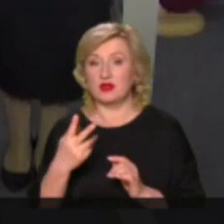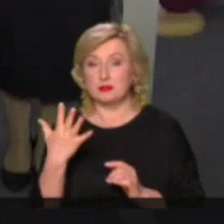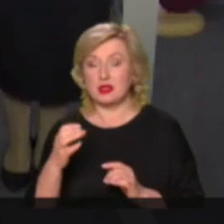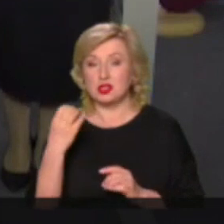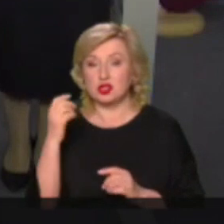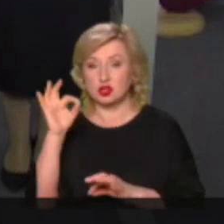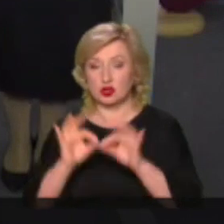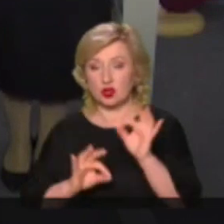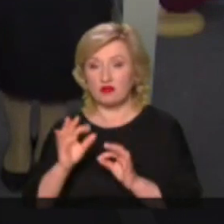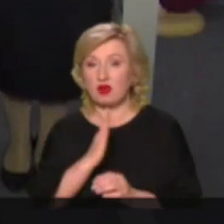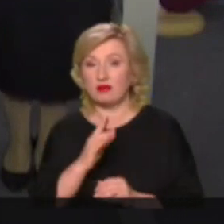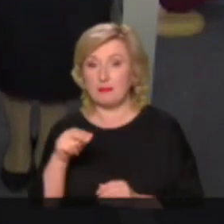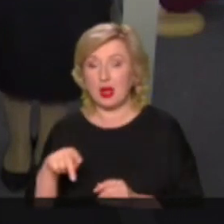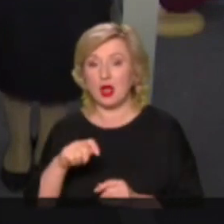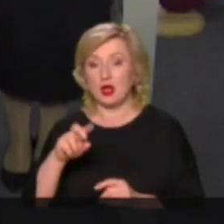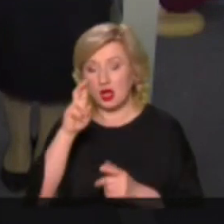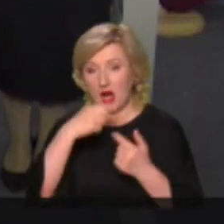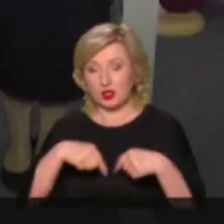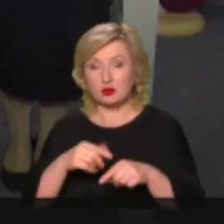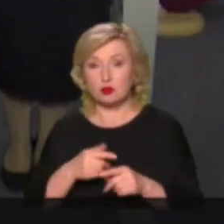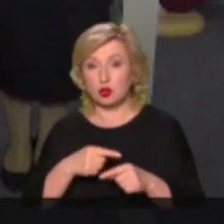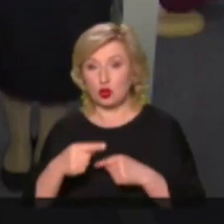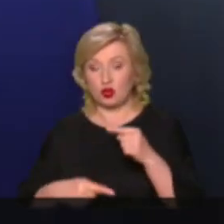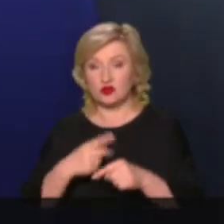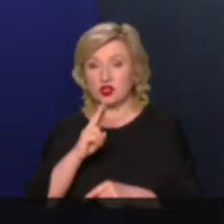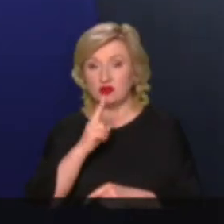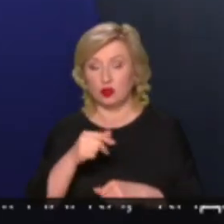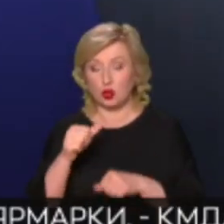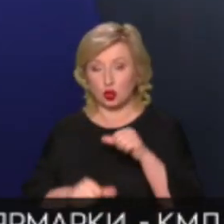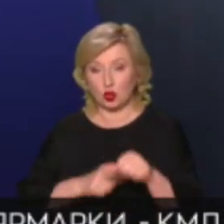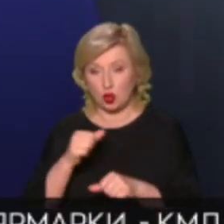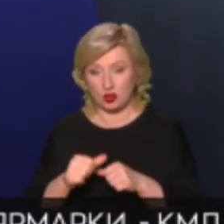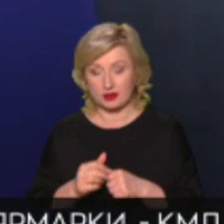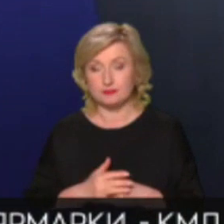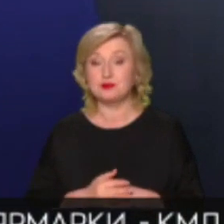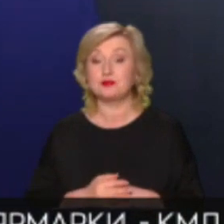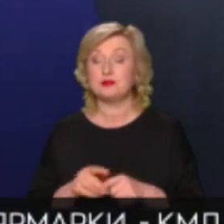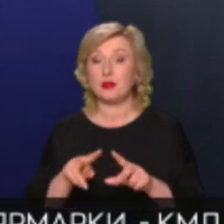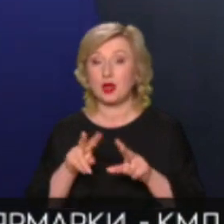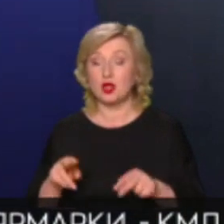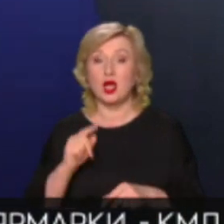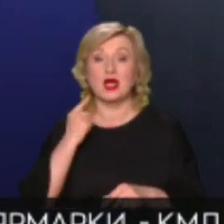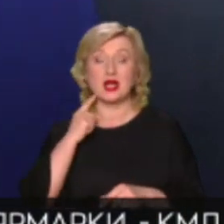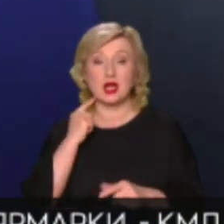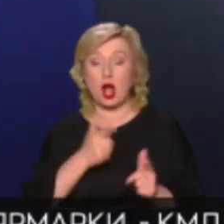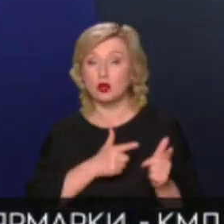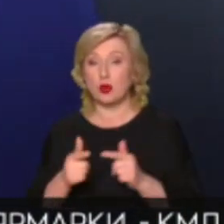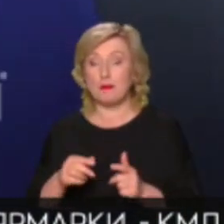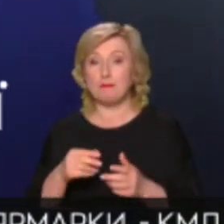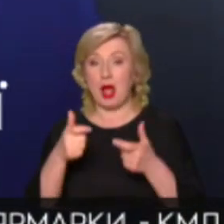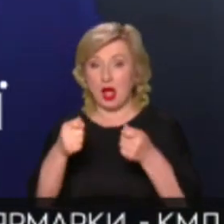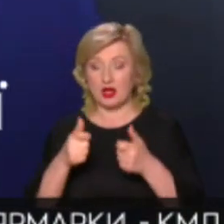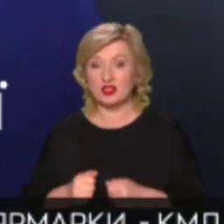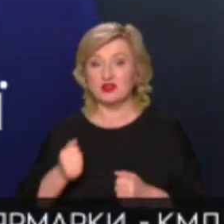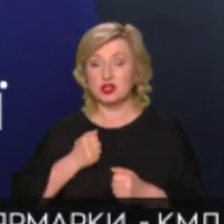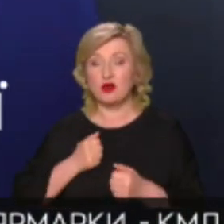0,25% від ВВП країни впродовж наступних 2 років, повідомляє портал Delphi. Також Рига готує пакет військової допомоги для